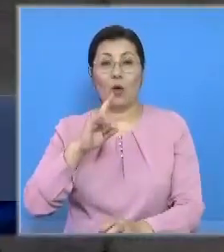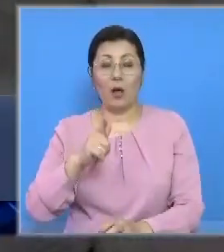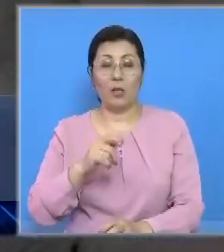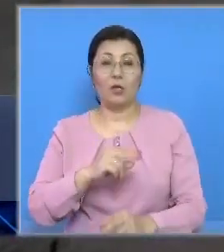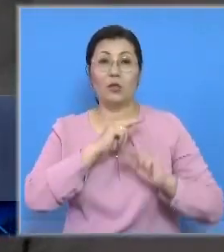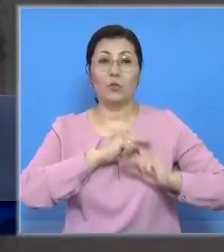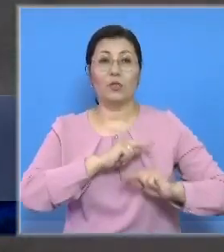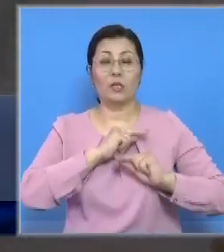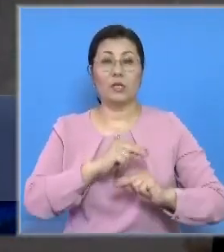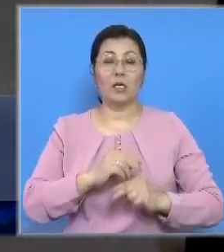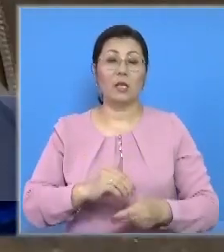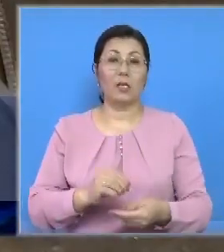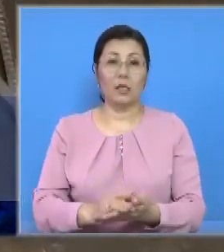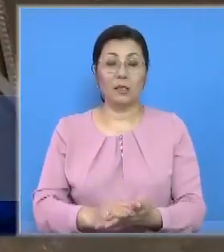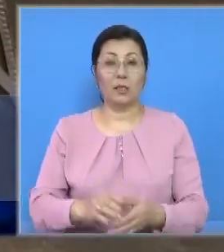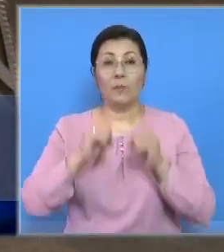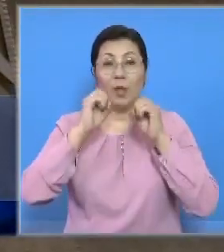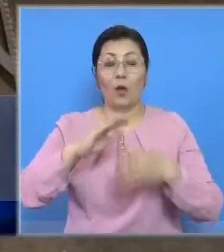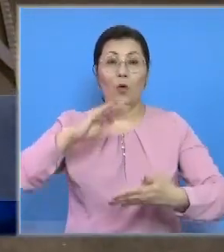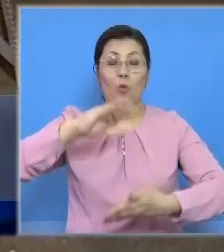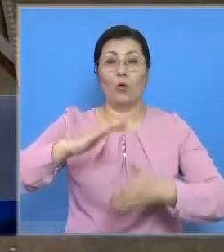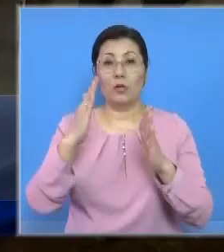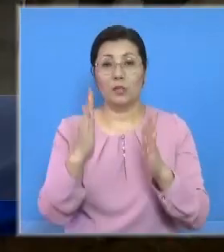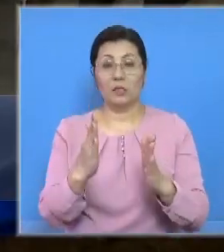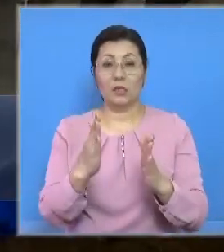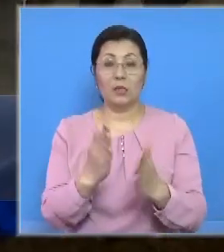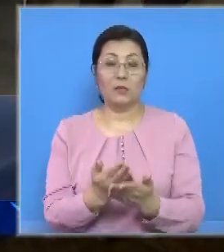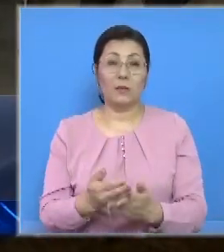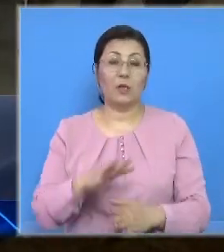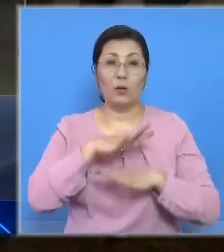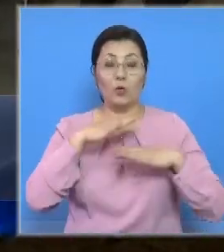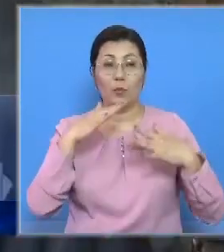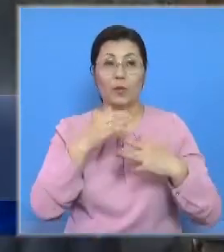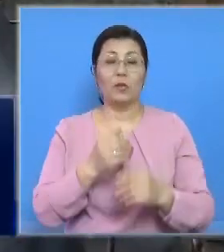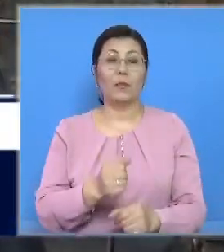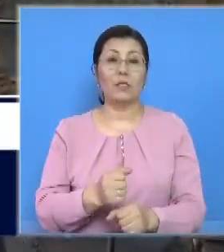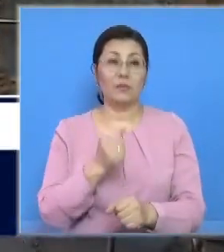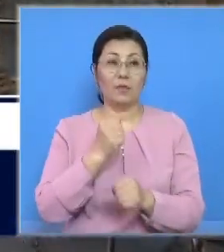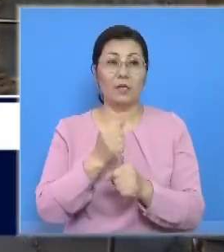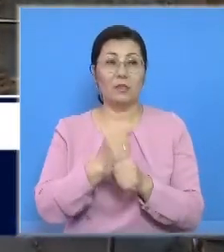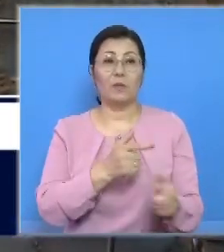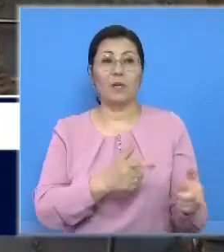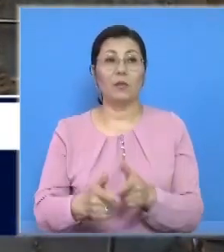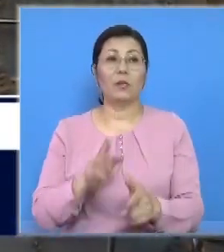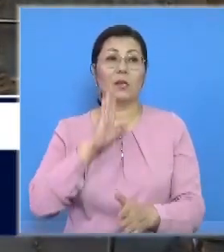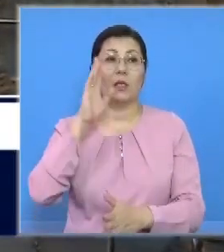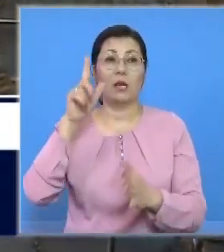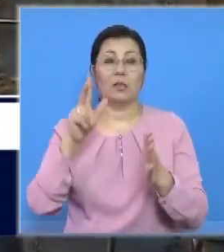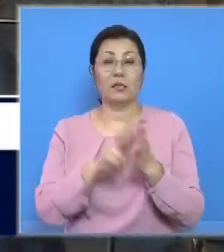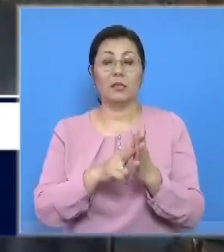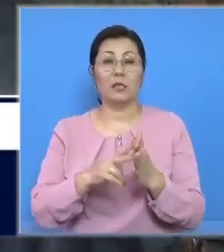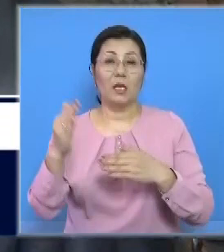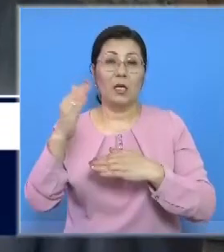істейді. Қоқыс жәшігі, КВП-ға арналған мангал сынды темірден жасалатын бұйымдардың түрлісін жасайды. Таңертең 8-ден кешкі 7-ге шейін